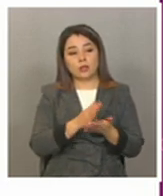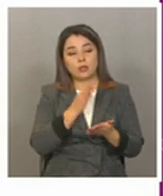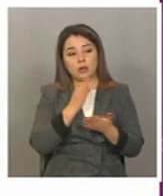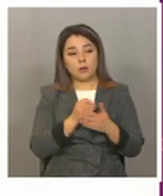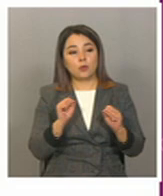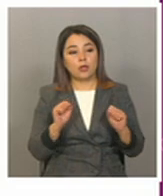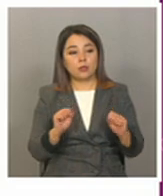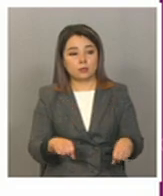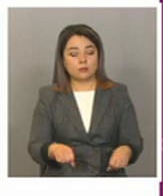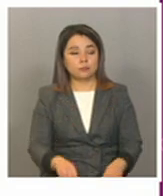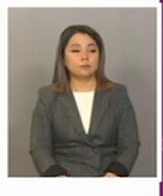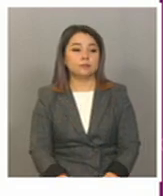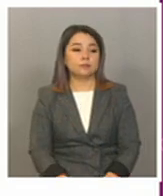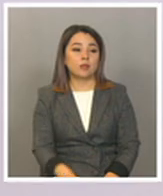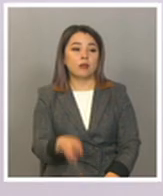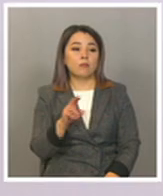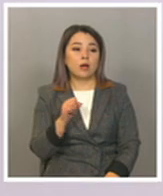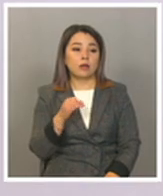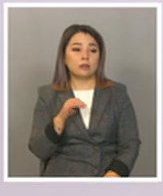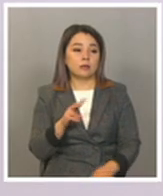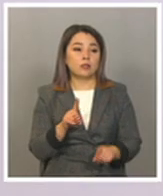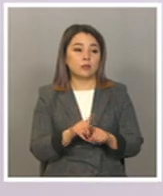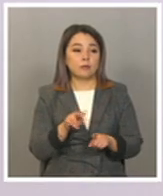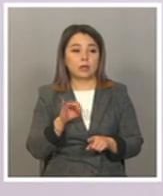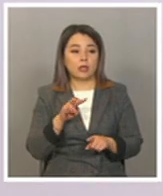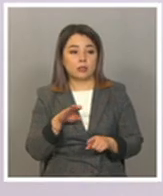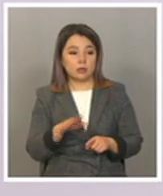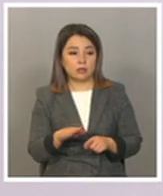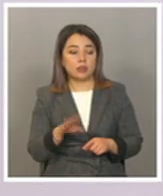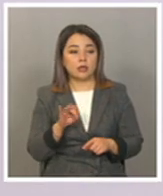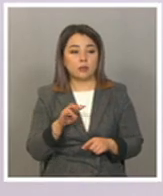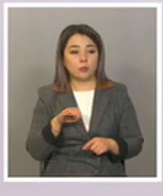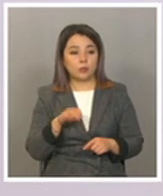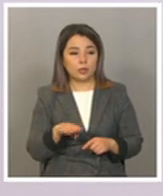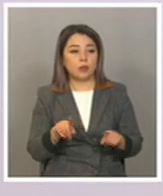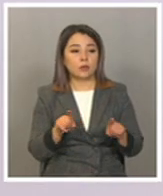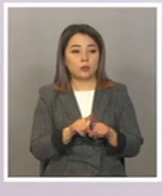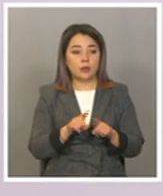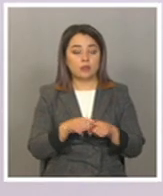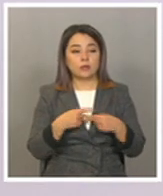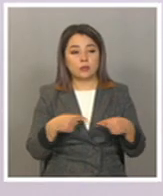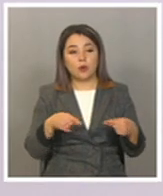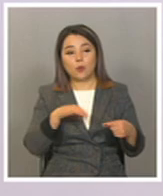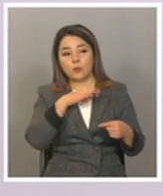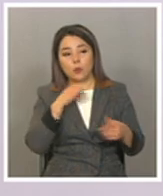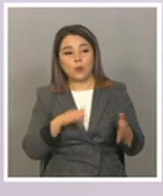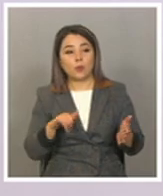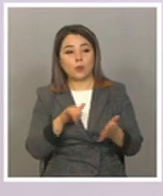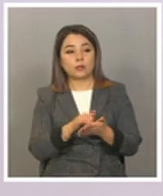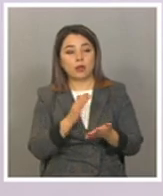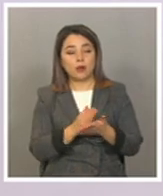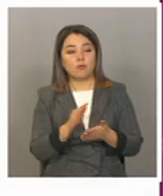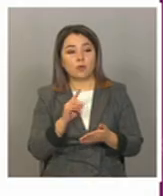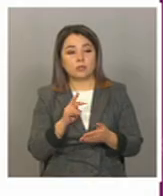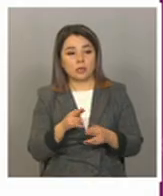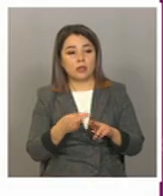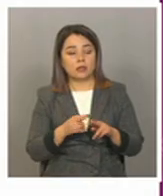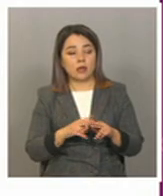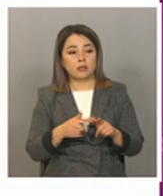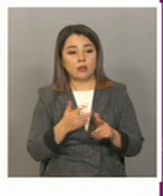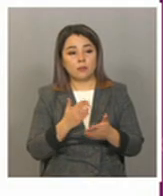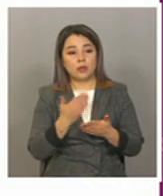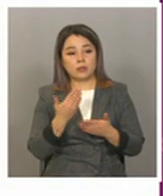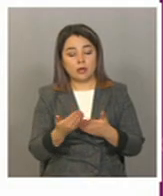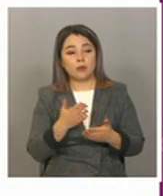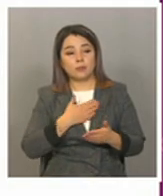болады. Python-да print, input секілді көп деген орнатылған функциялар бар. Яғни